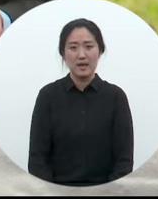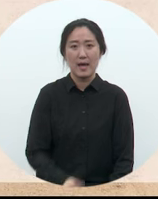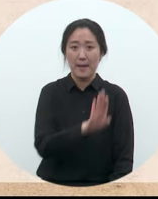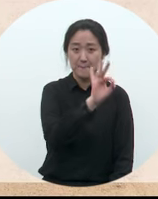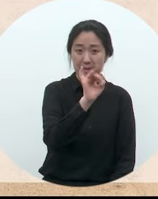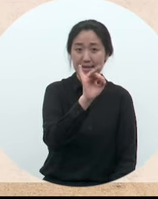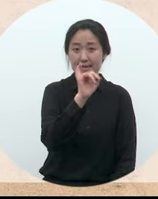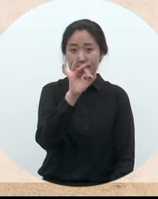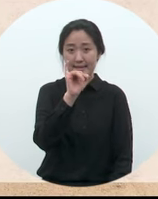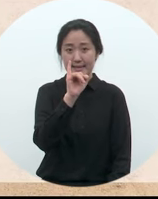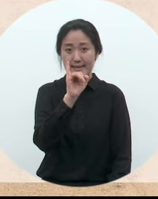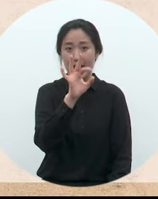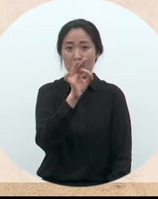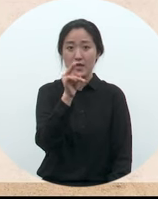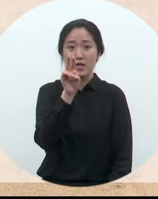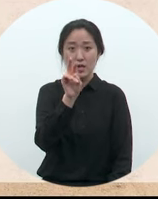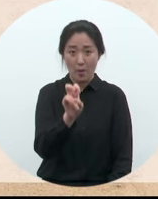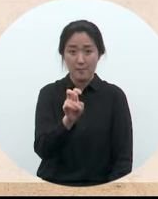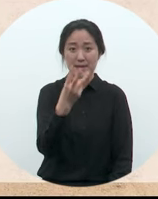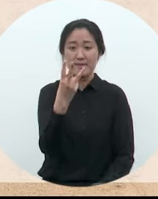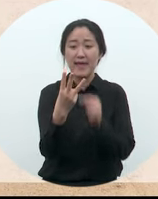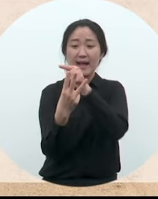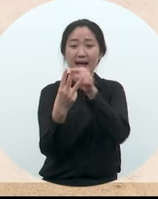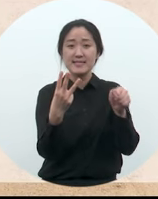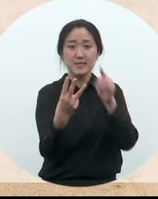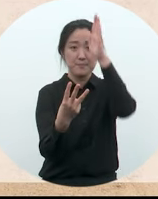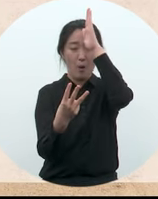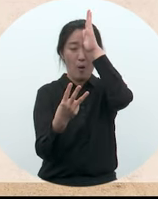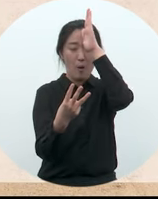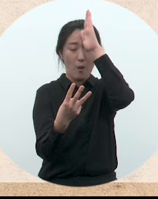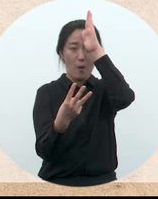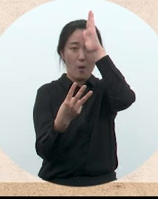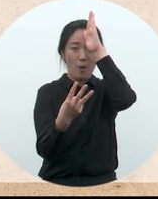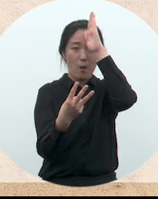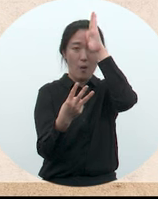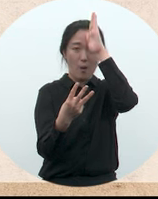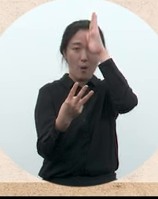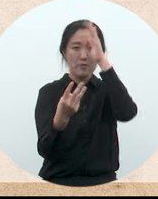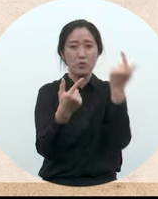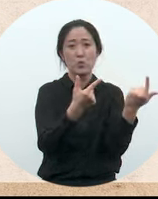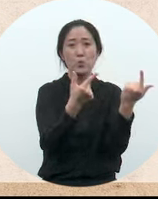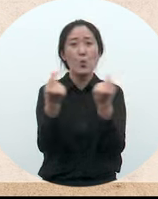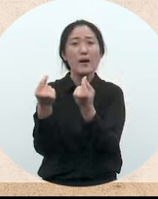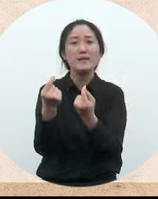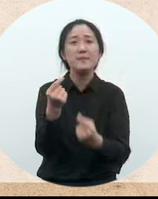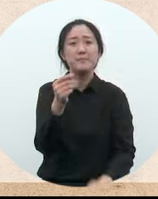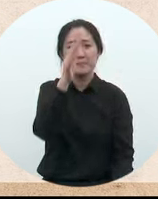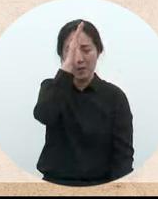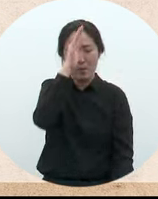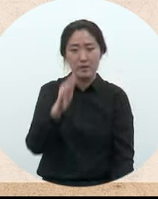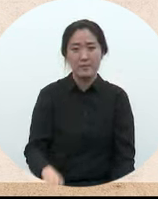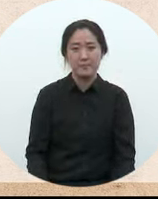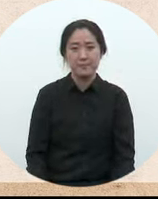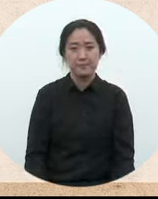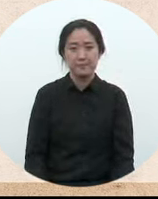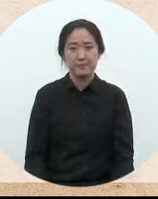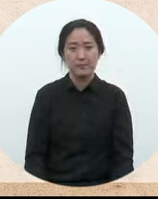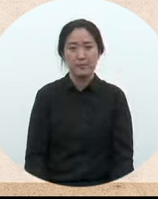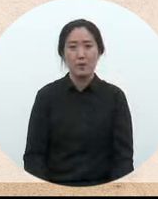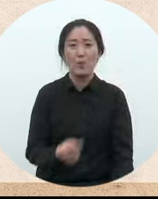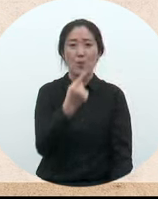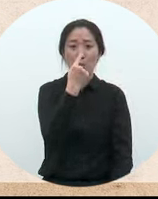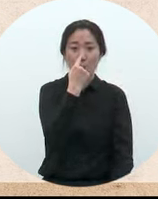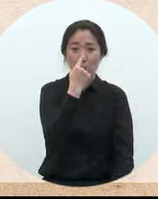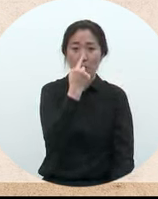이 알레르기성 비염이나 아토피 천식은 다 면역력이 떨어져서 생기는 같은 질환이라고 보시면